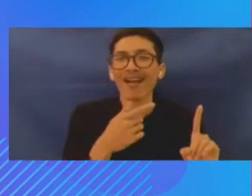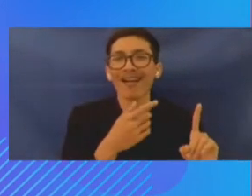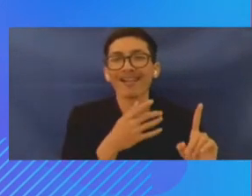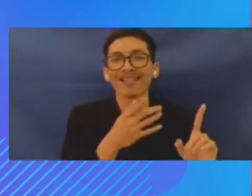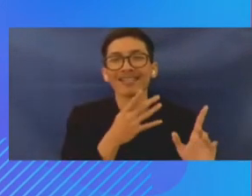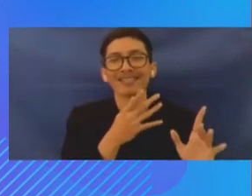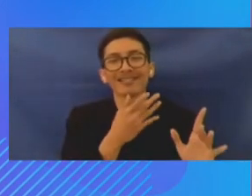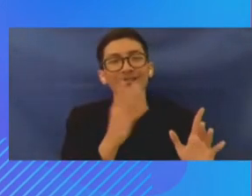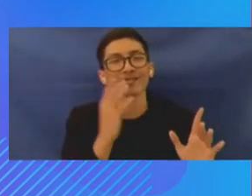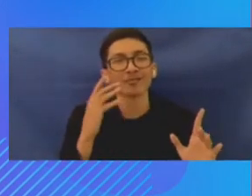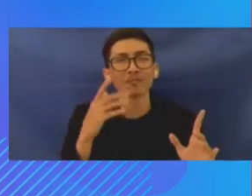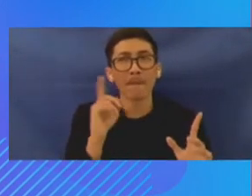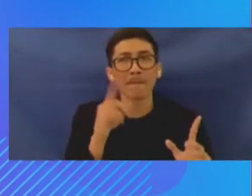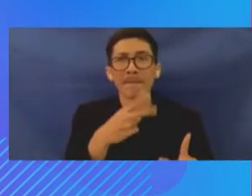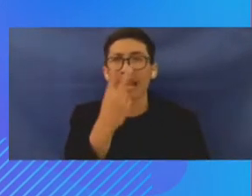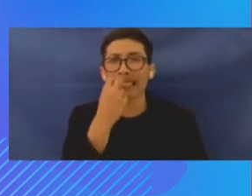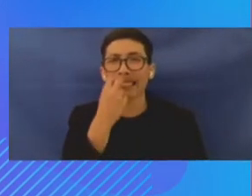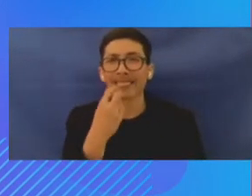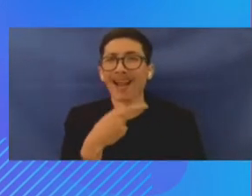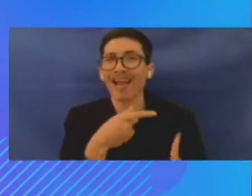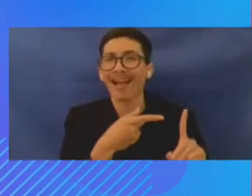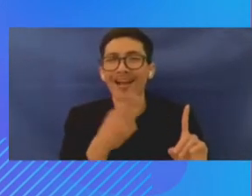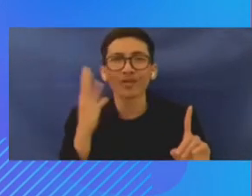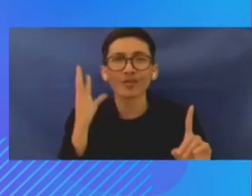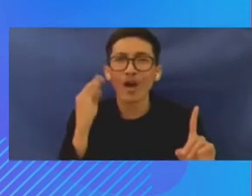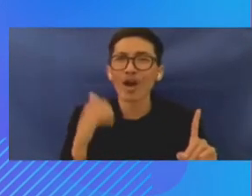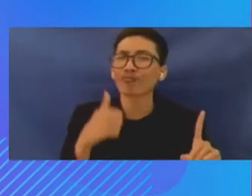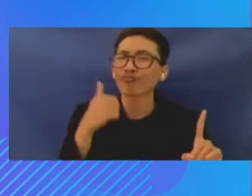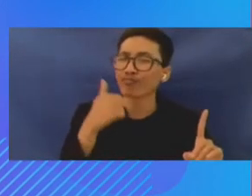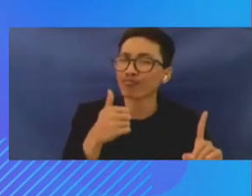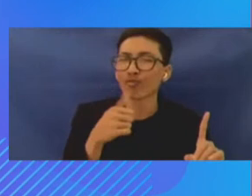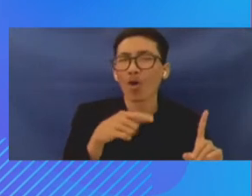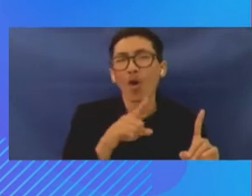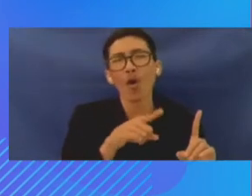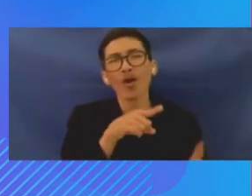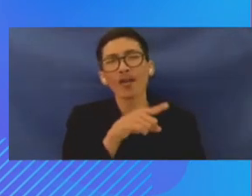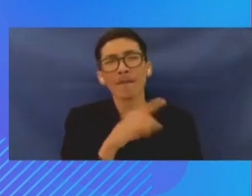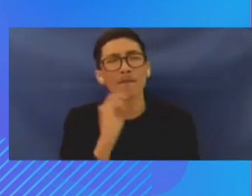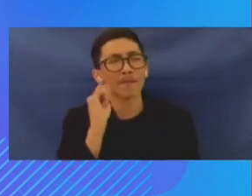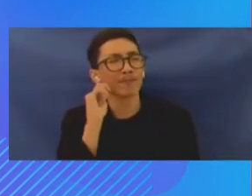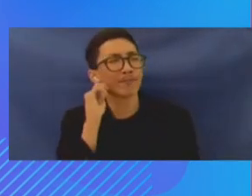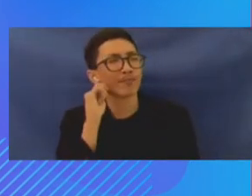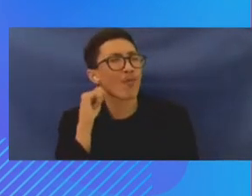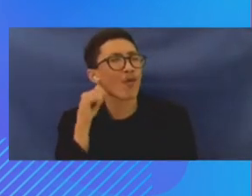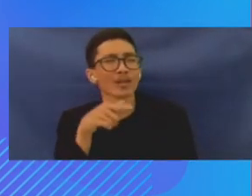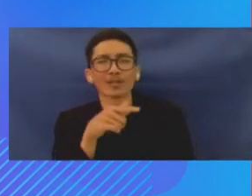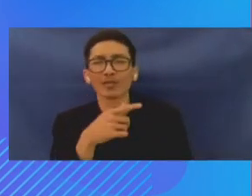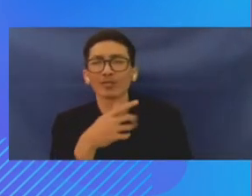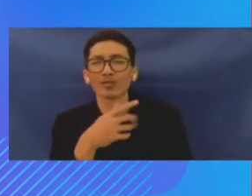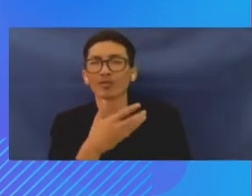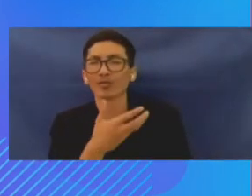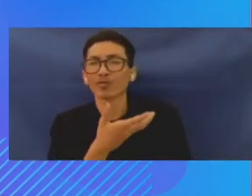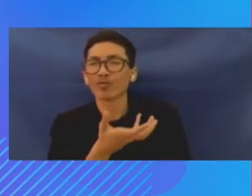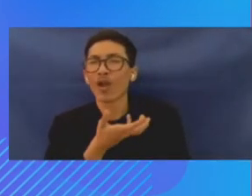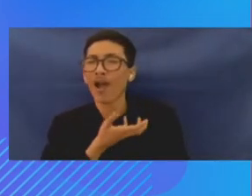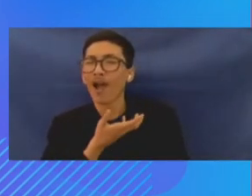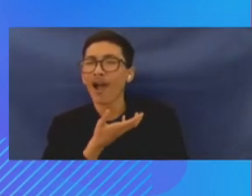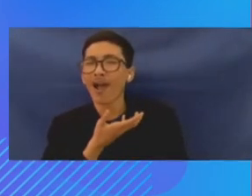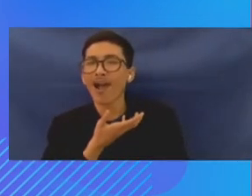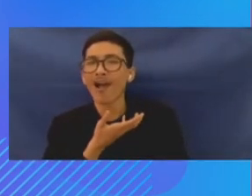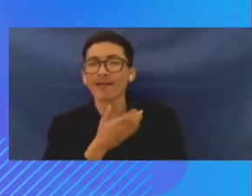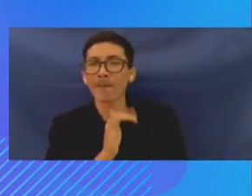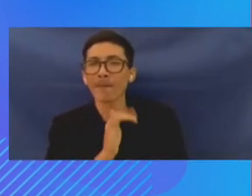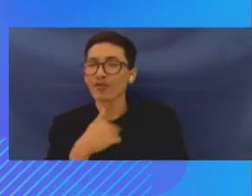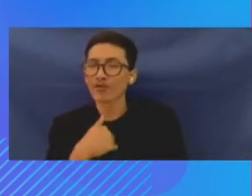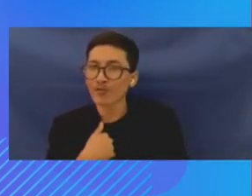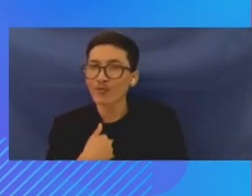suaranya bagus, terus dia kadang-kadang suka perhatian sama aku gitu, terus kalau aku sampai di sekolah dia